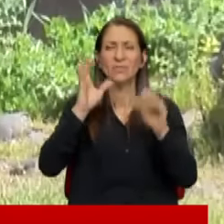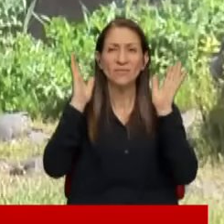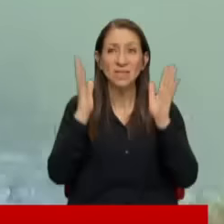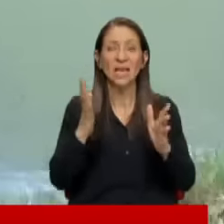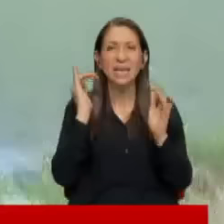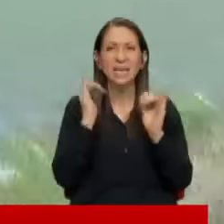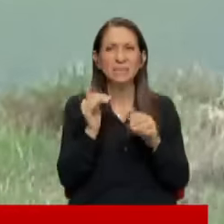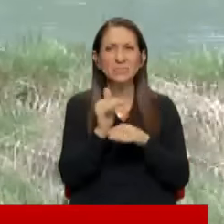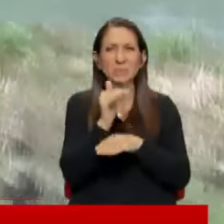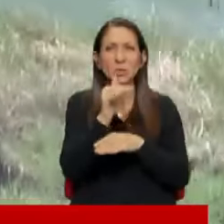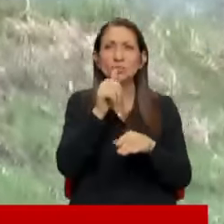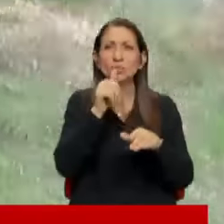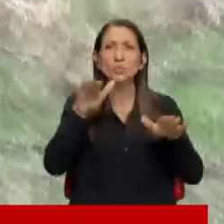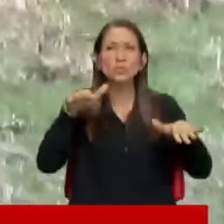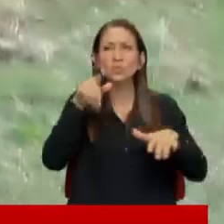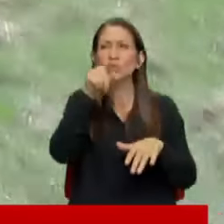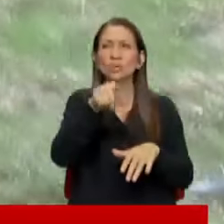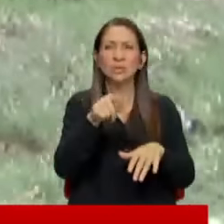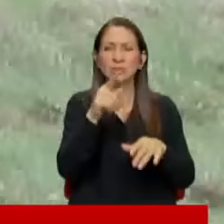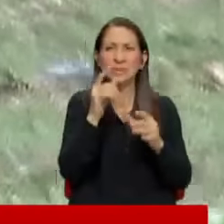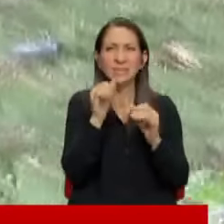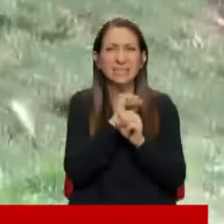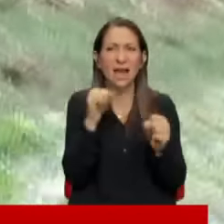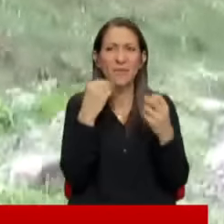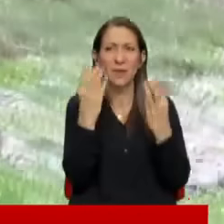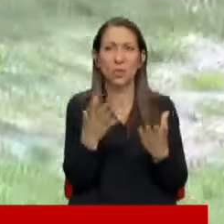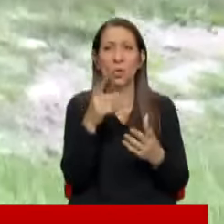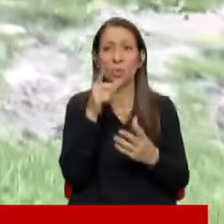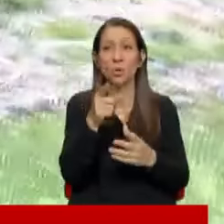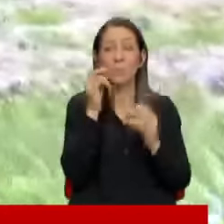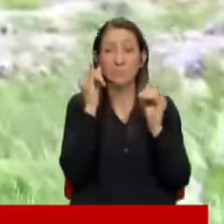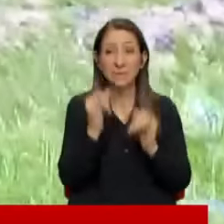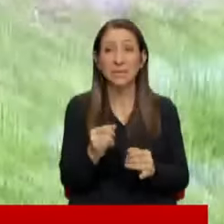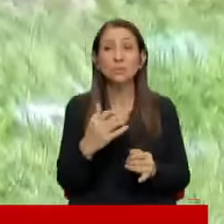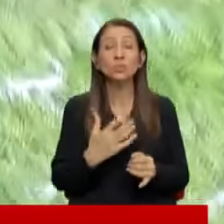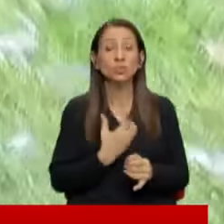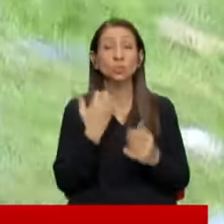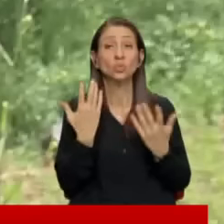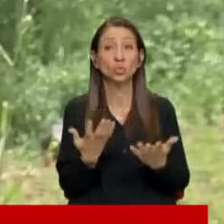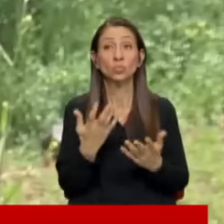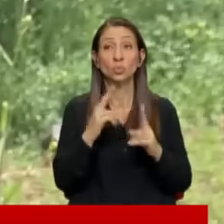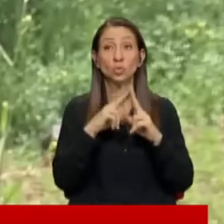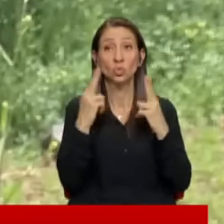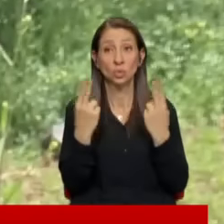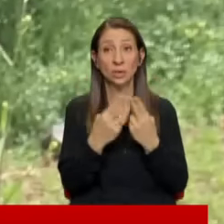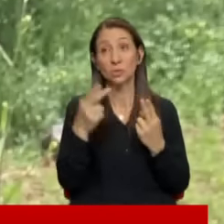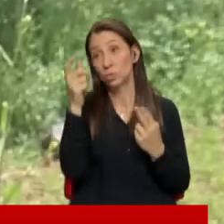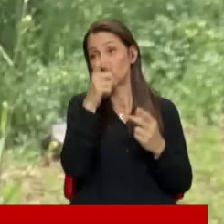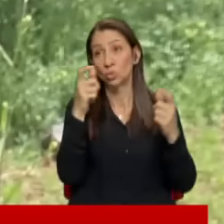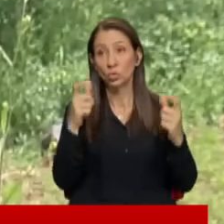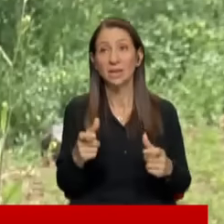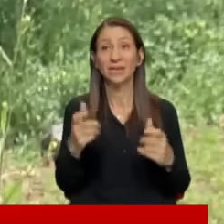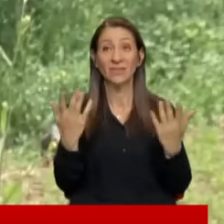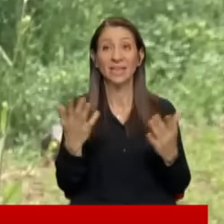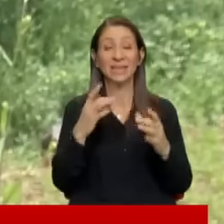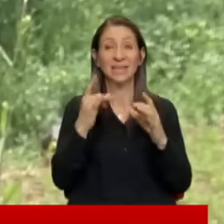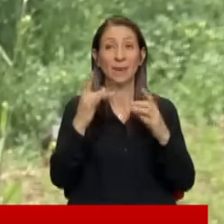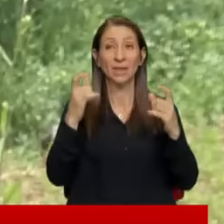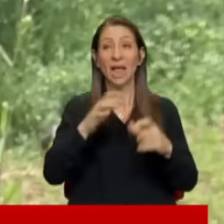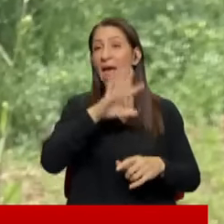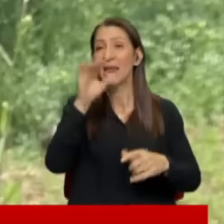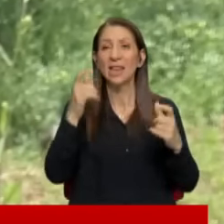Yaşanan kirlilik su kuşlarının tehdit eden bir boyuta ulaştı. Bu kirlilik maalesef dünyanın, Türkiye'nin ve